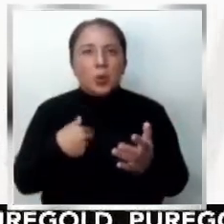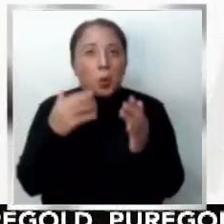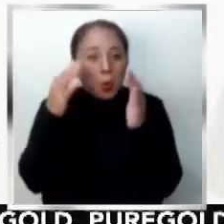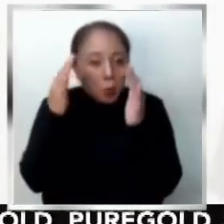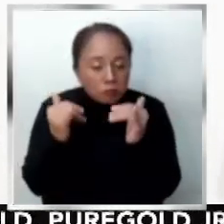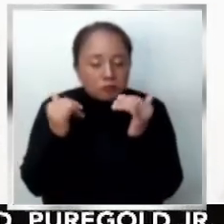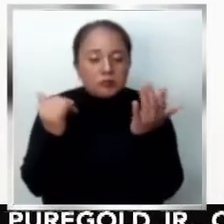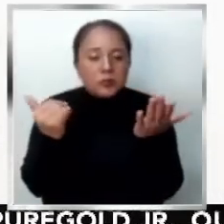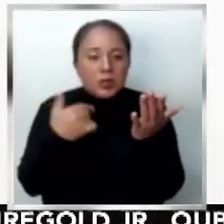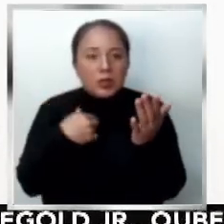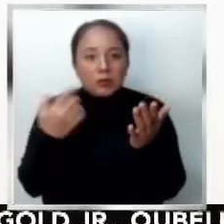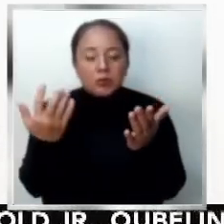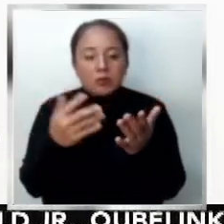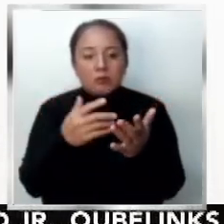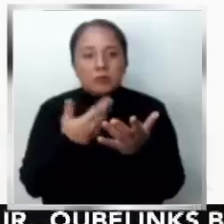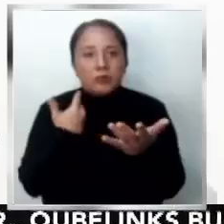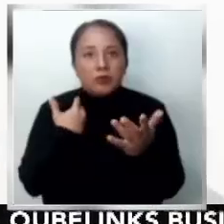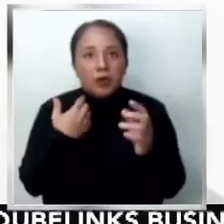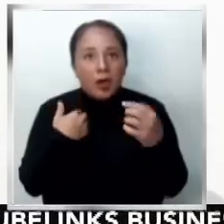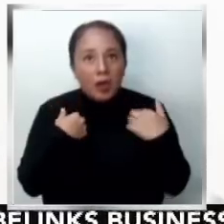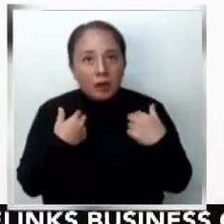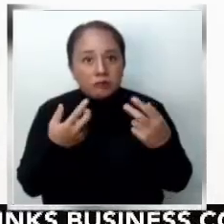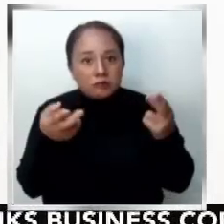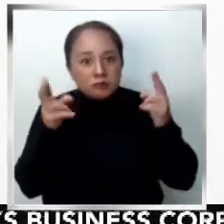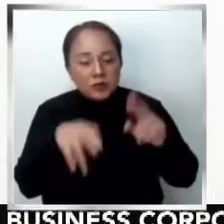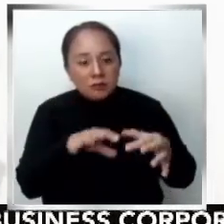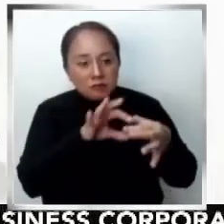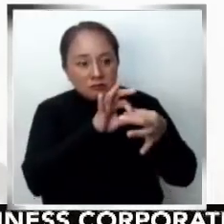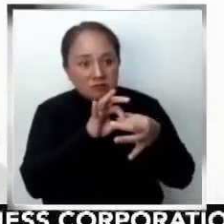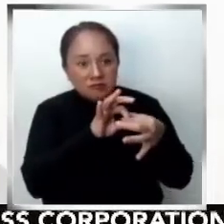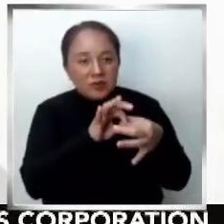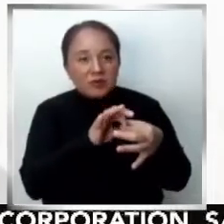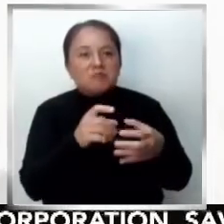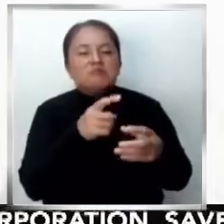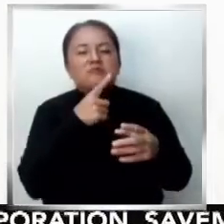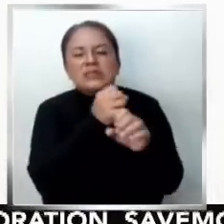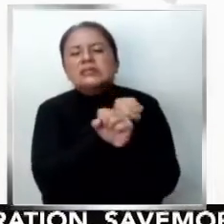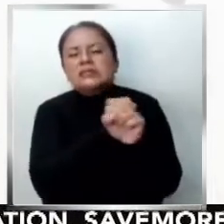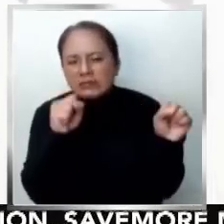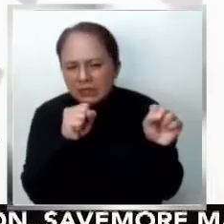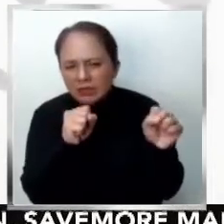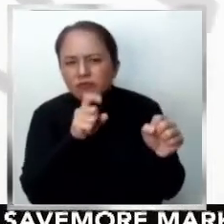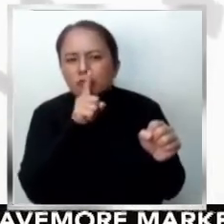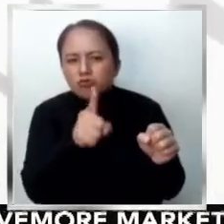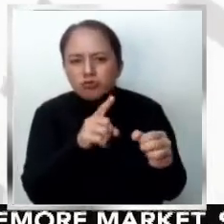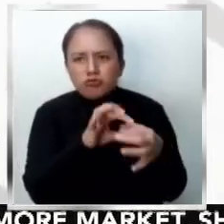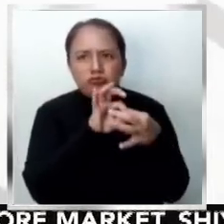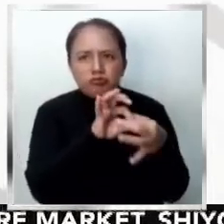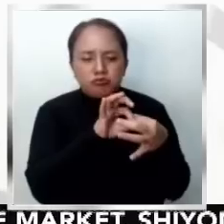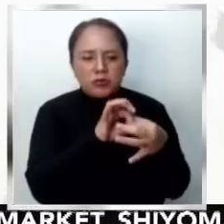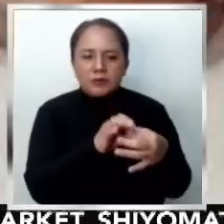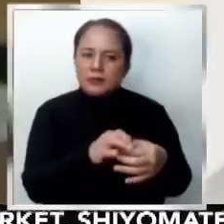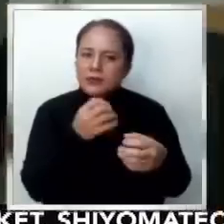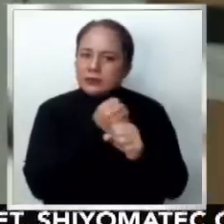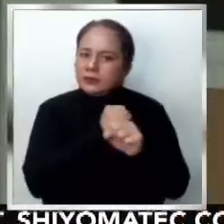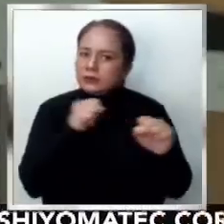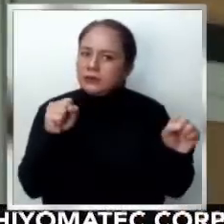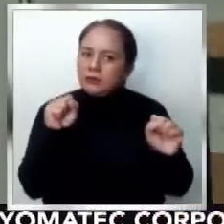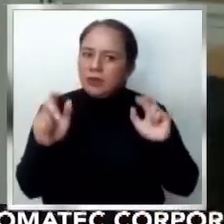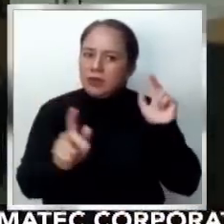bago kayo mag-rescue ng ganyan mga tumitirik, dapat i-secure nyo rin yung mga kaligtasan ng mga